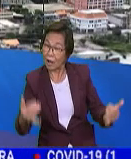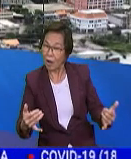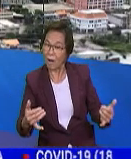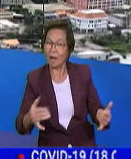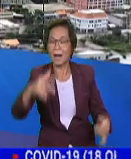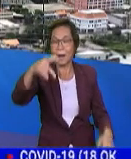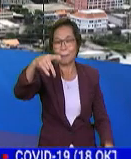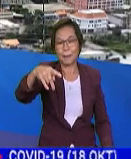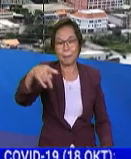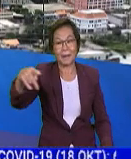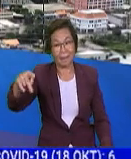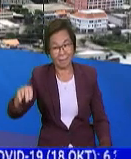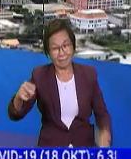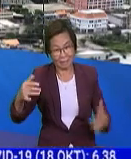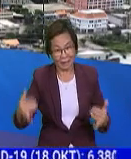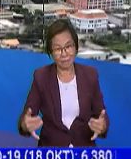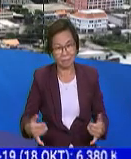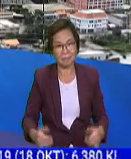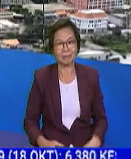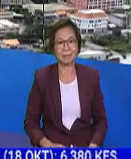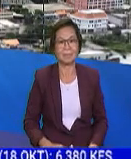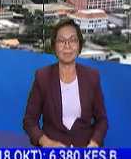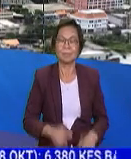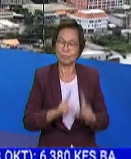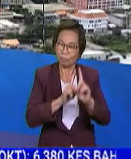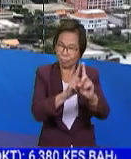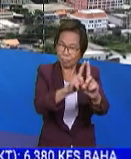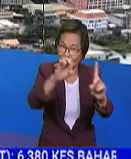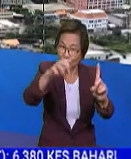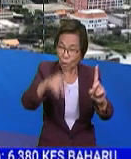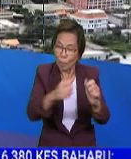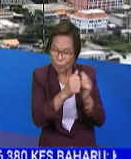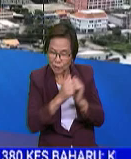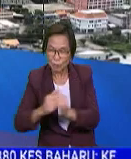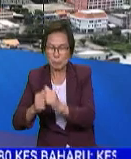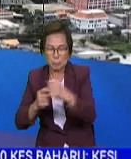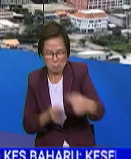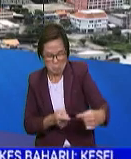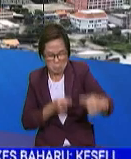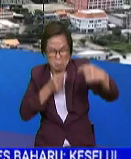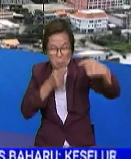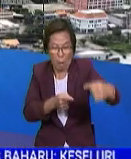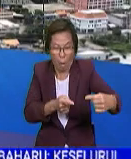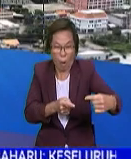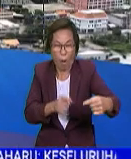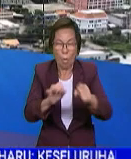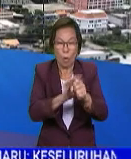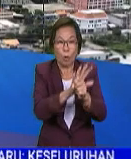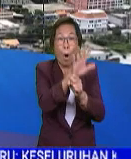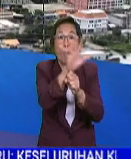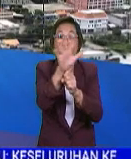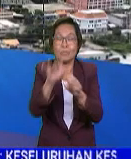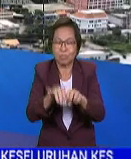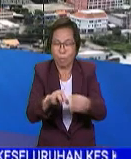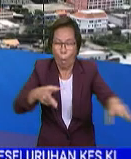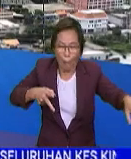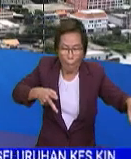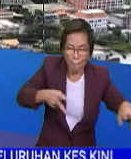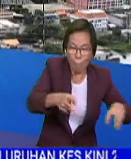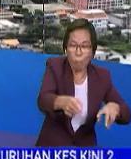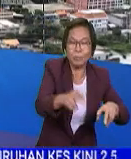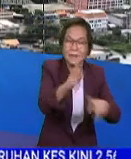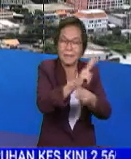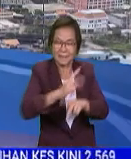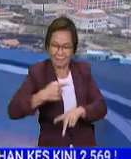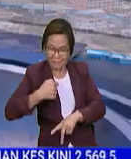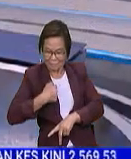pelan pemulihan negara terus patuh sop bersama berjuang memutuskan rantaian covid-19 lindung